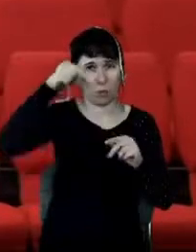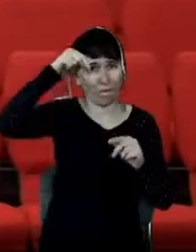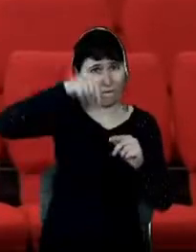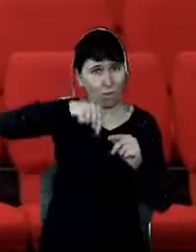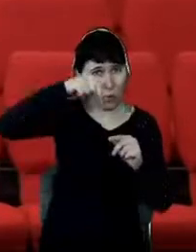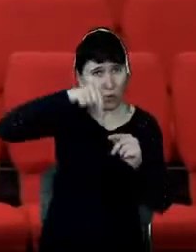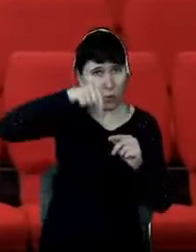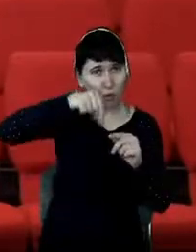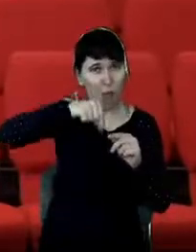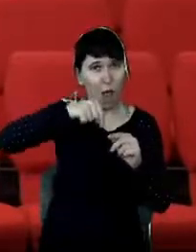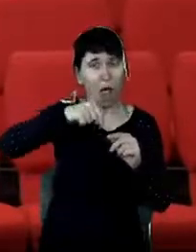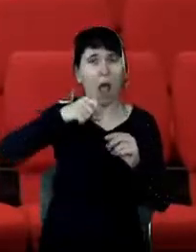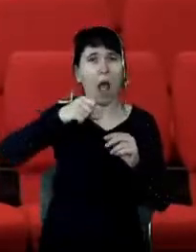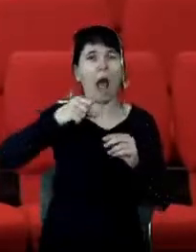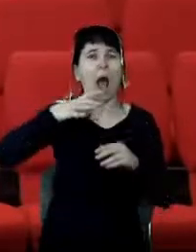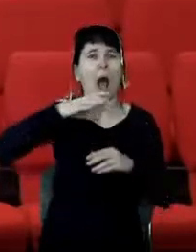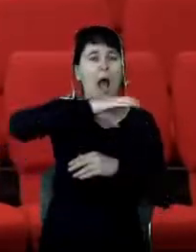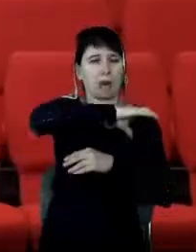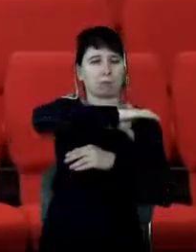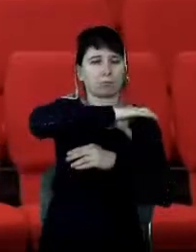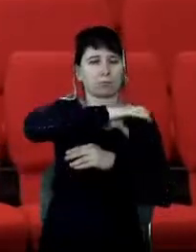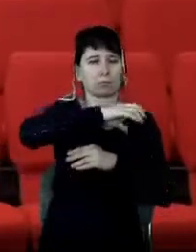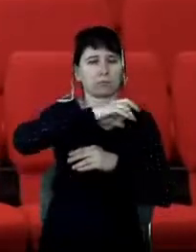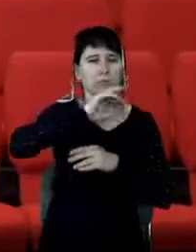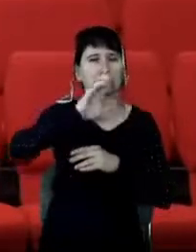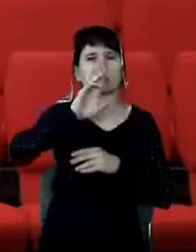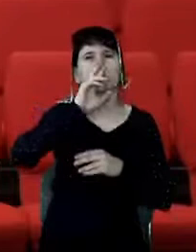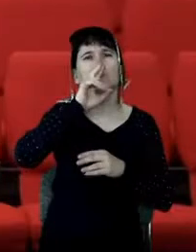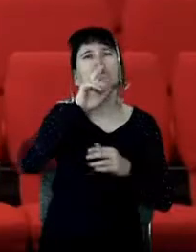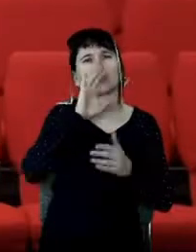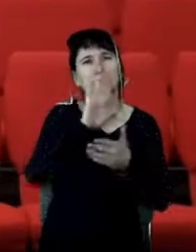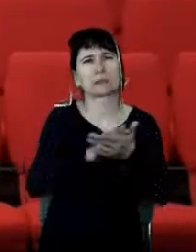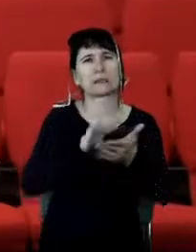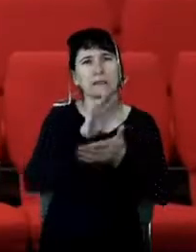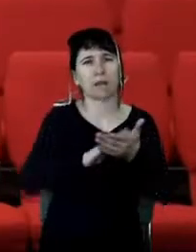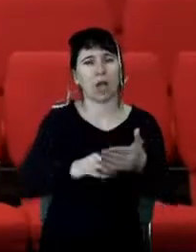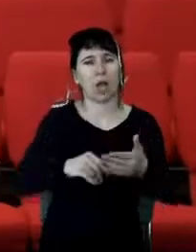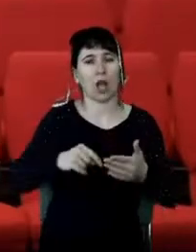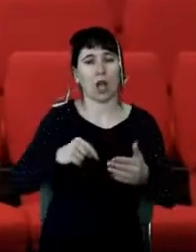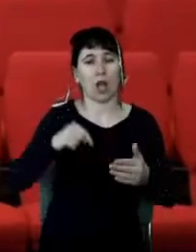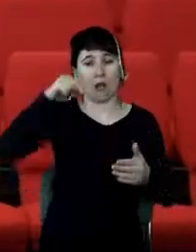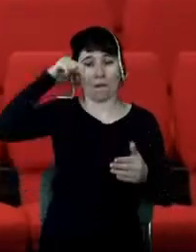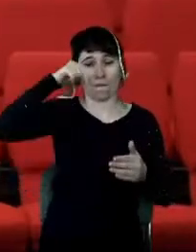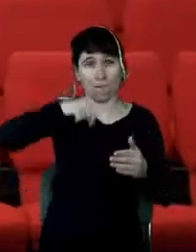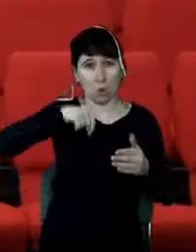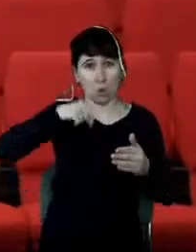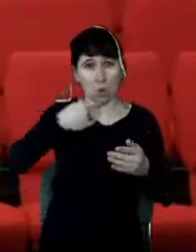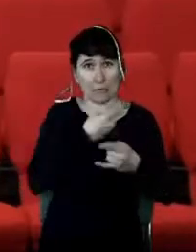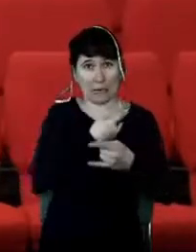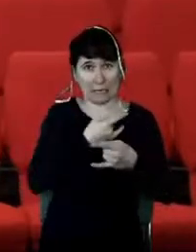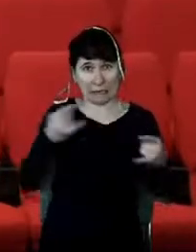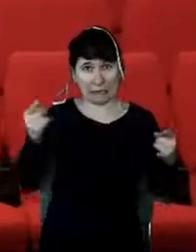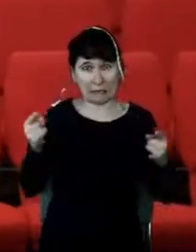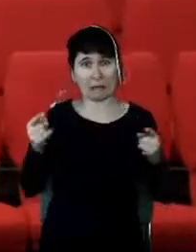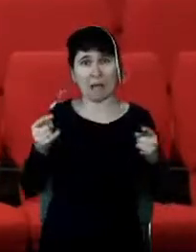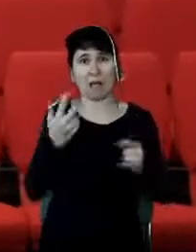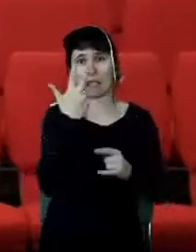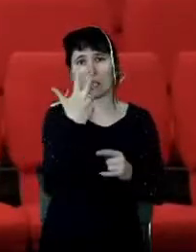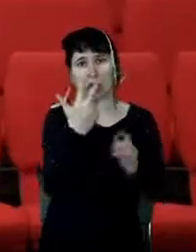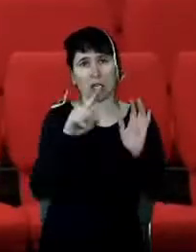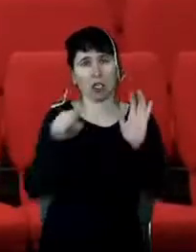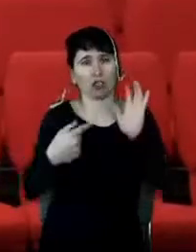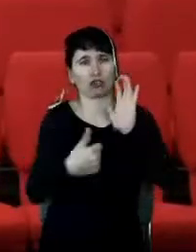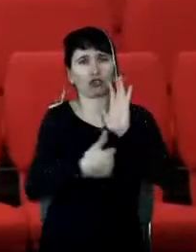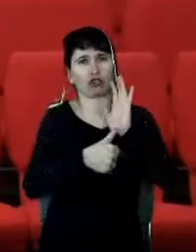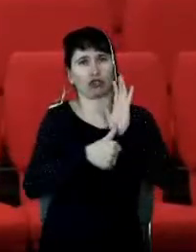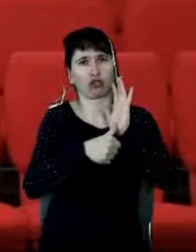3,6 метра. Вірніше, помилився я чуть. Це були внутрішні стіни 3,6 метра, а зовнішні 1,8